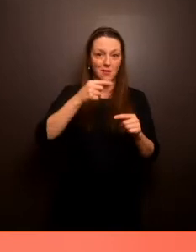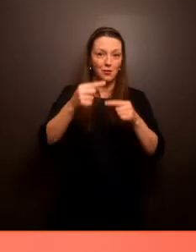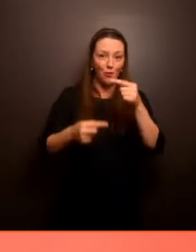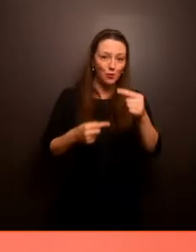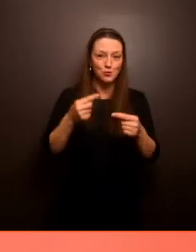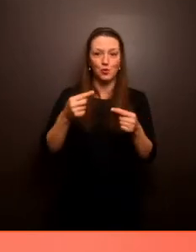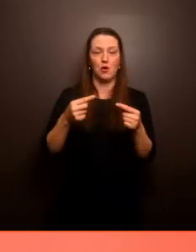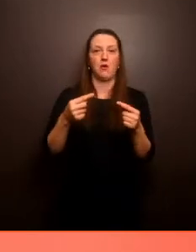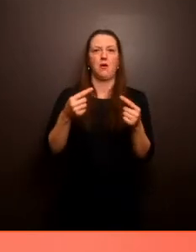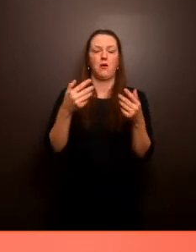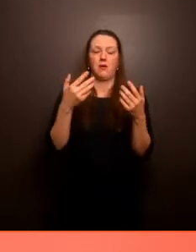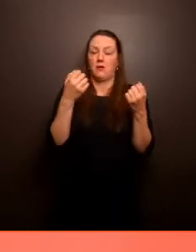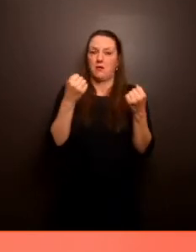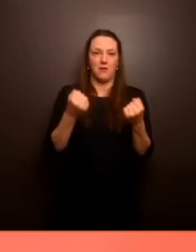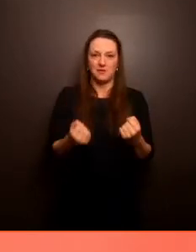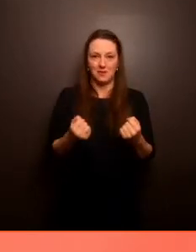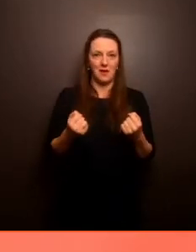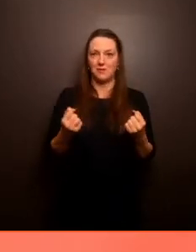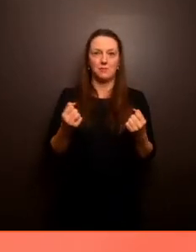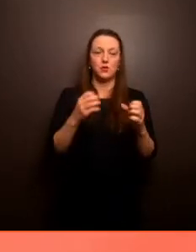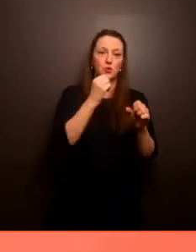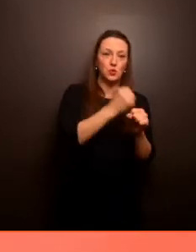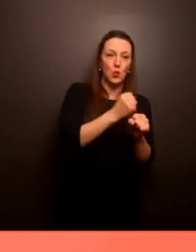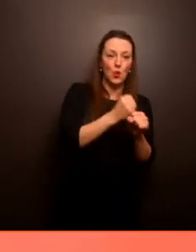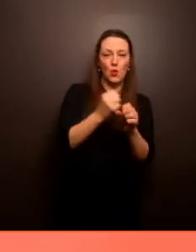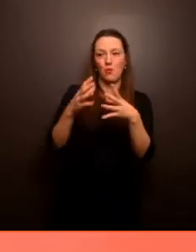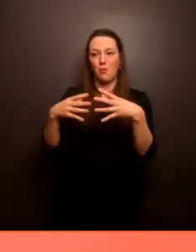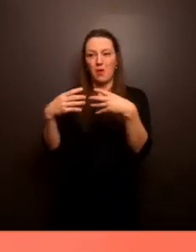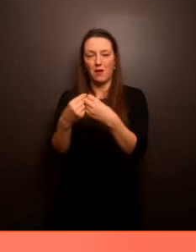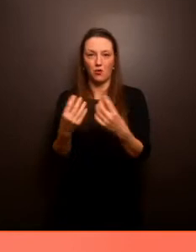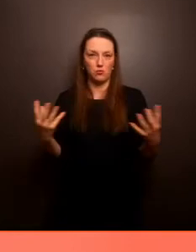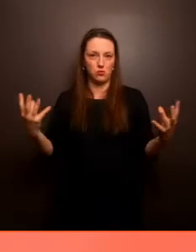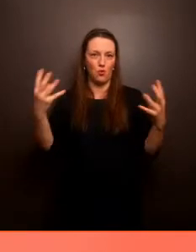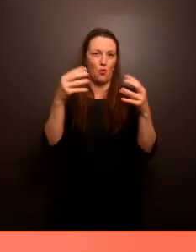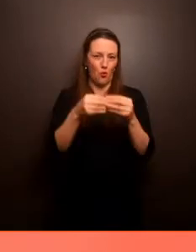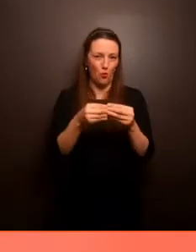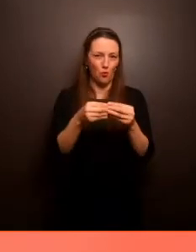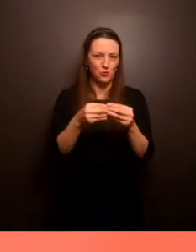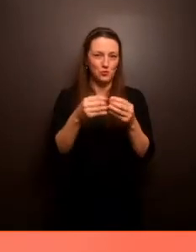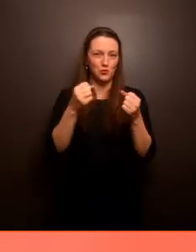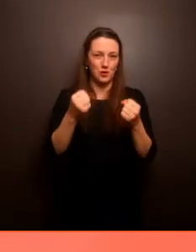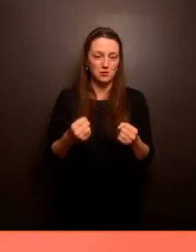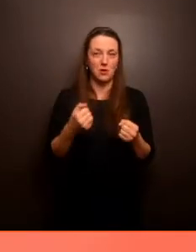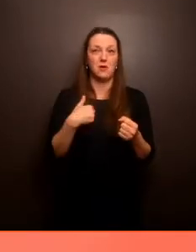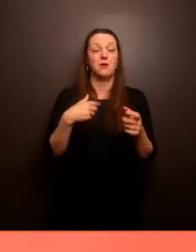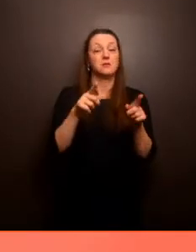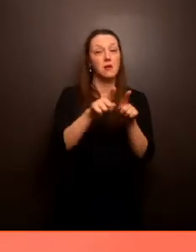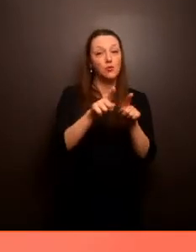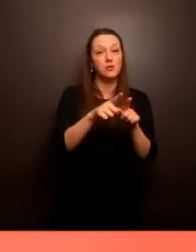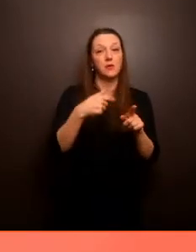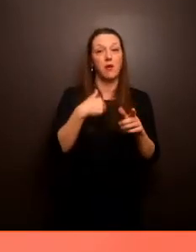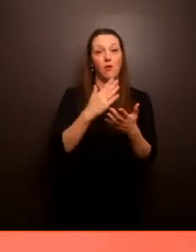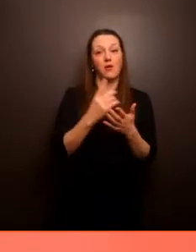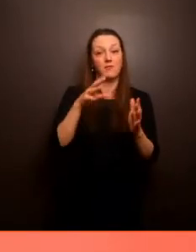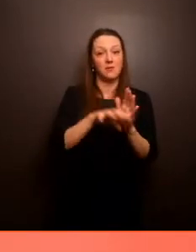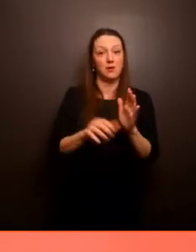võimalused rolle lahus hoida. Ma olen saanud üksjagu uusi ameteid. Lisaks sellele, et